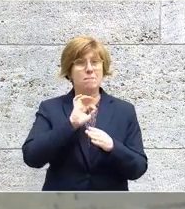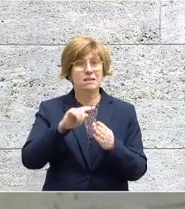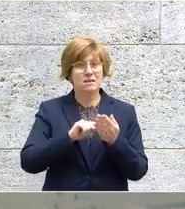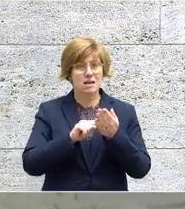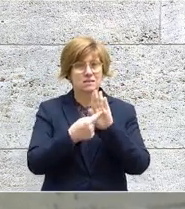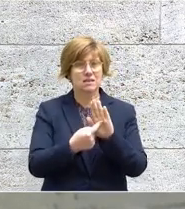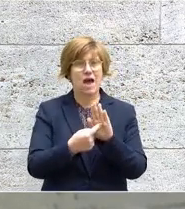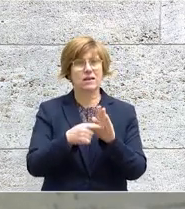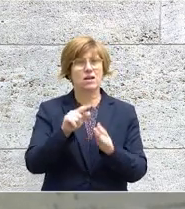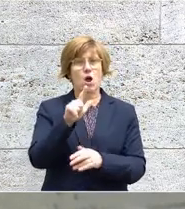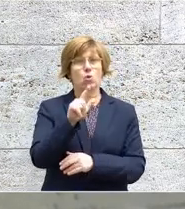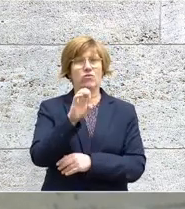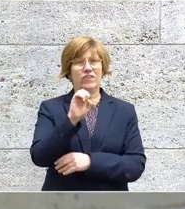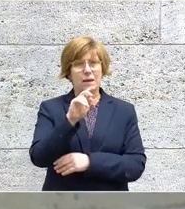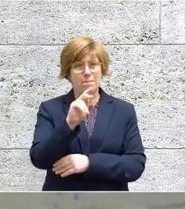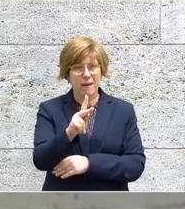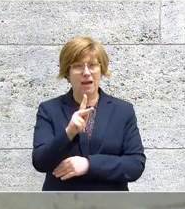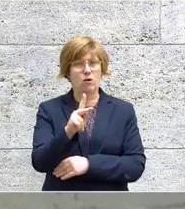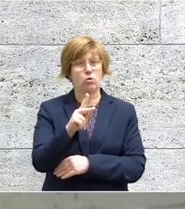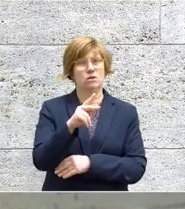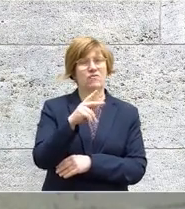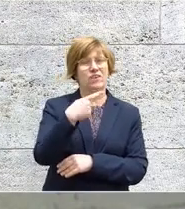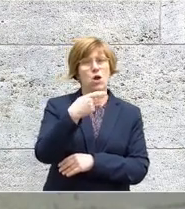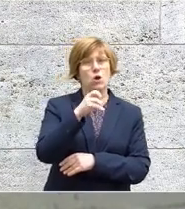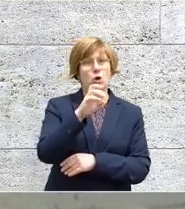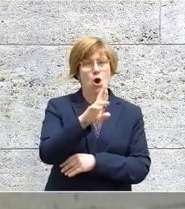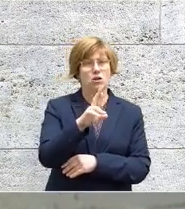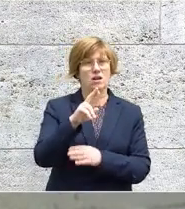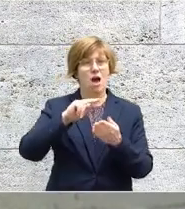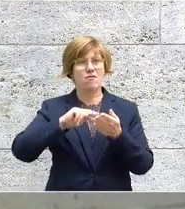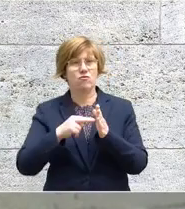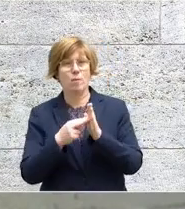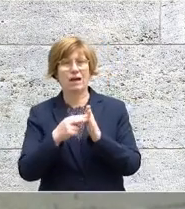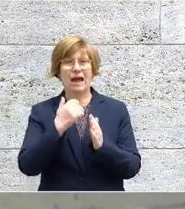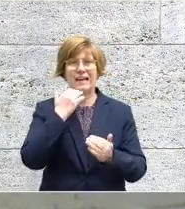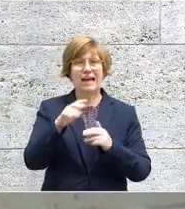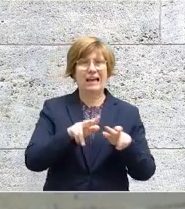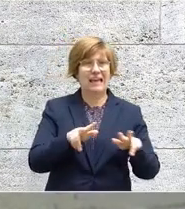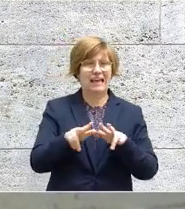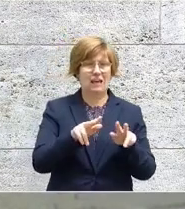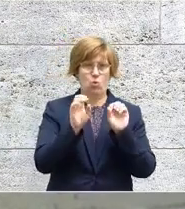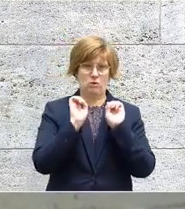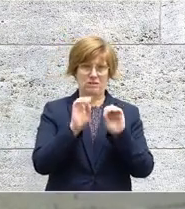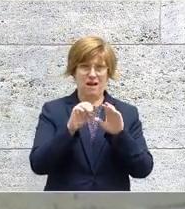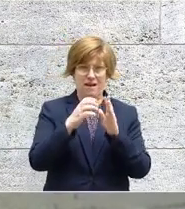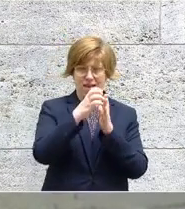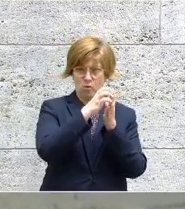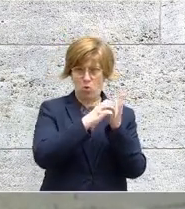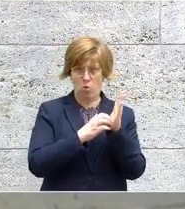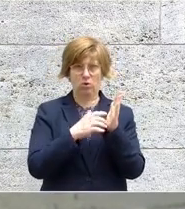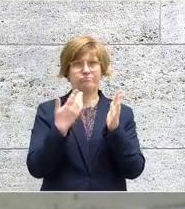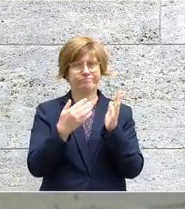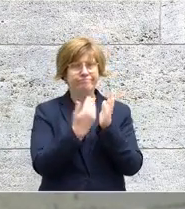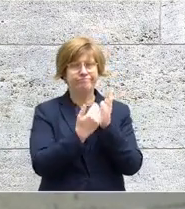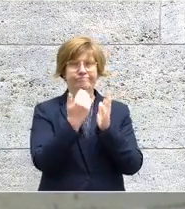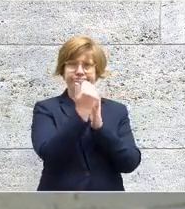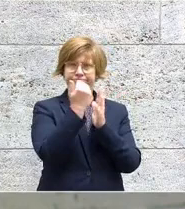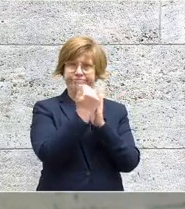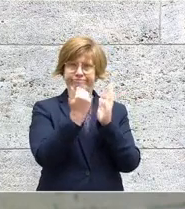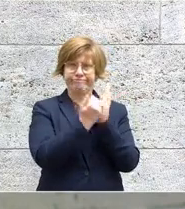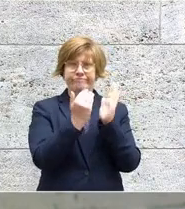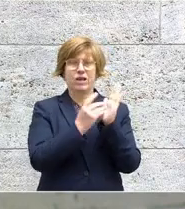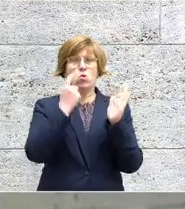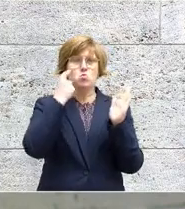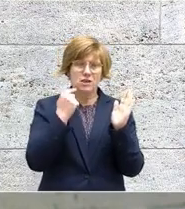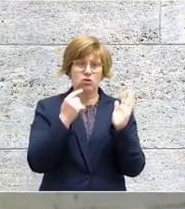aus als die von Ludwig Beck und Karl Friedrich Gördeler vorbereitete Regierungserklärung. Sie enthält die grundlegenden Überzeugungen